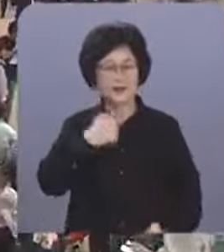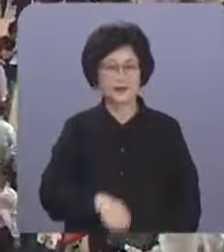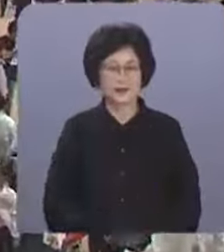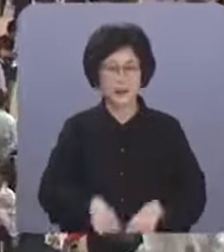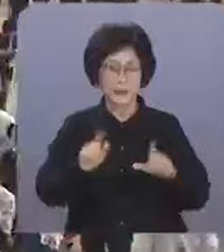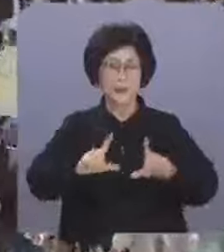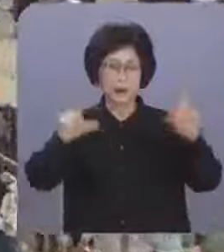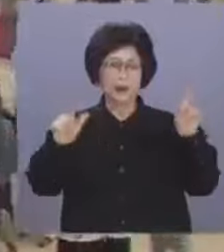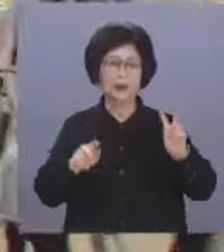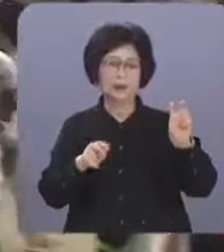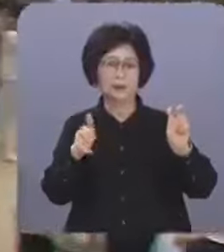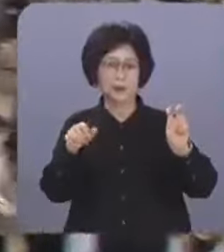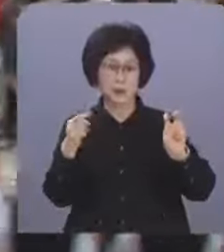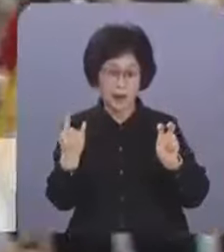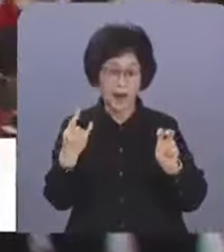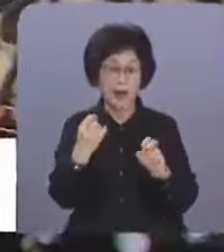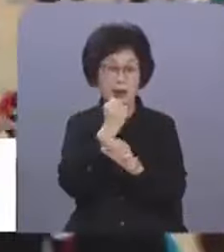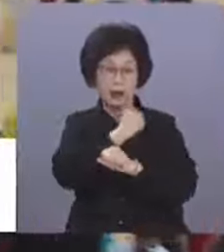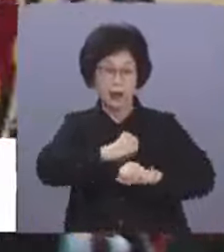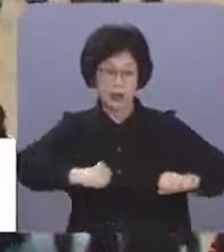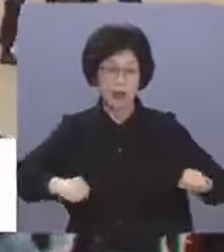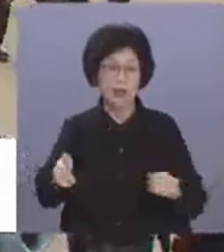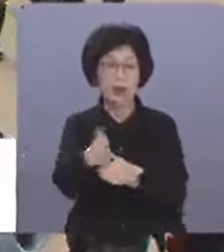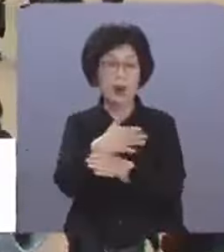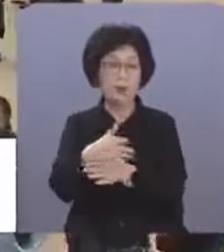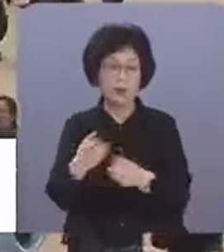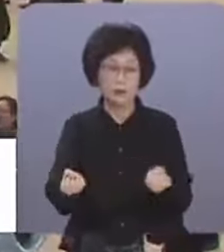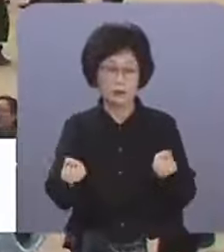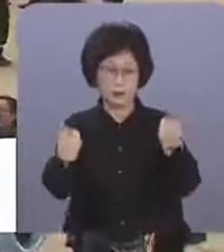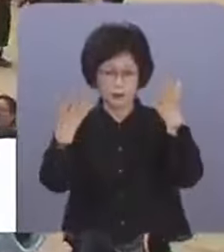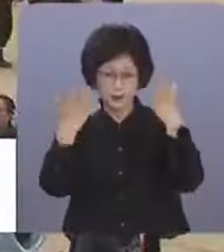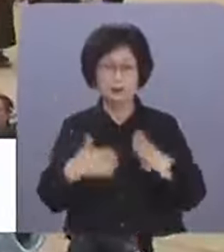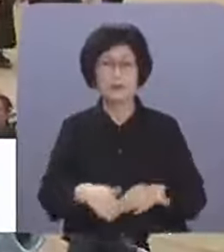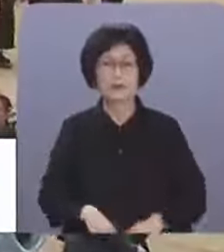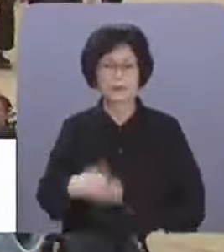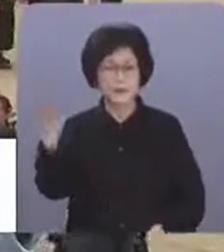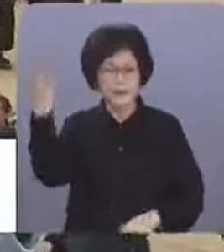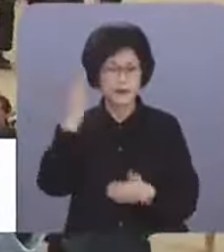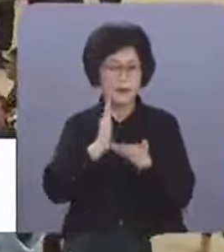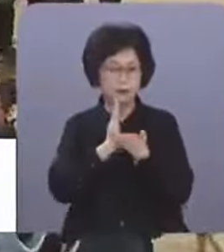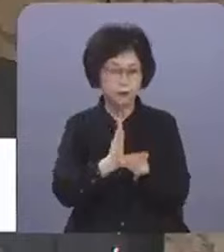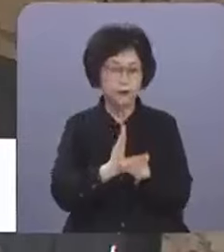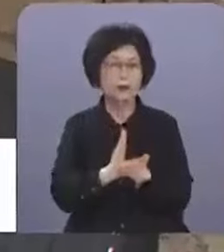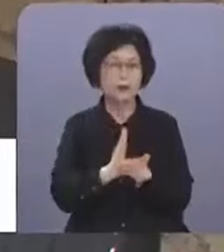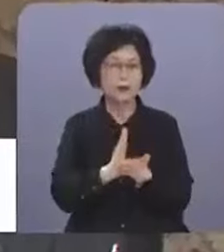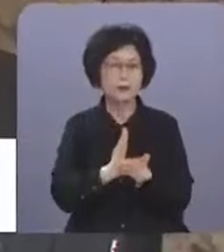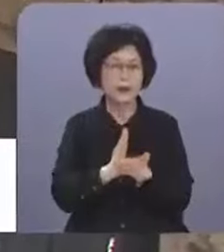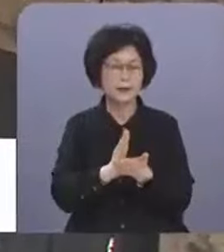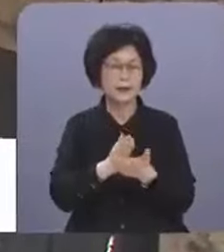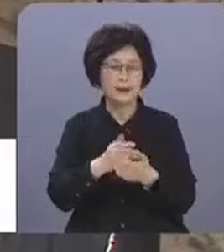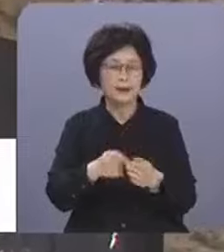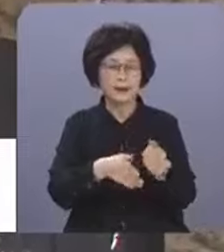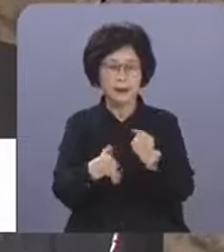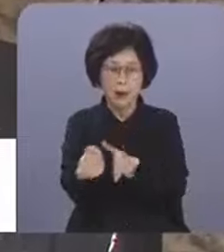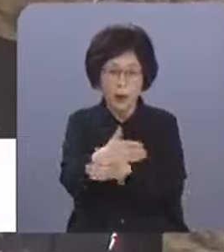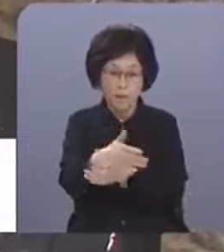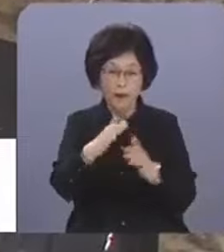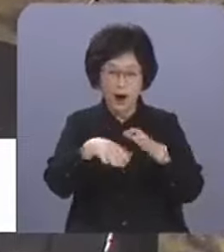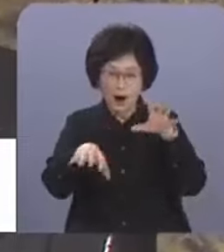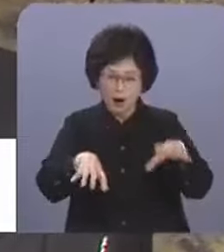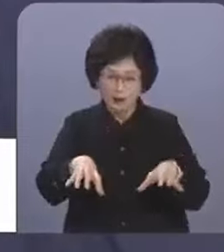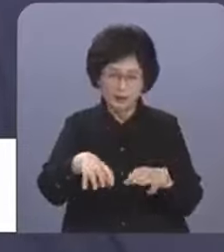올해로 22회째를 맞는 광안리 어방축제입니다. 옛 수영의 어협동체를 뜻하는 어방축제답게